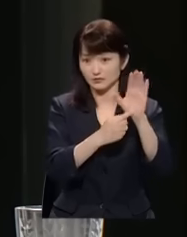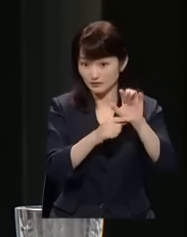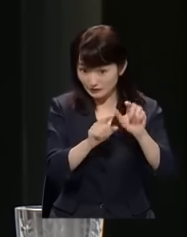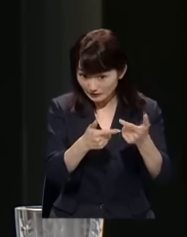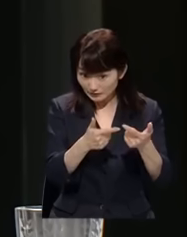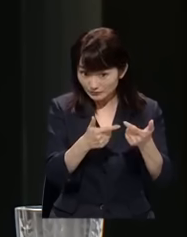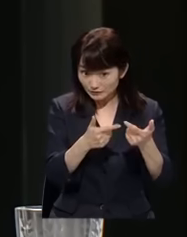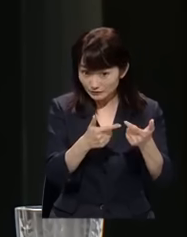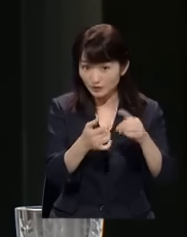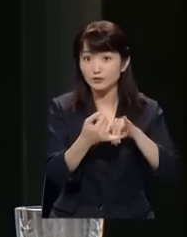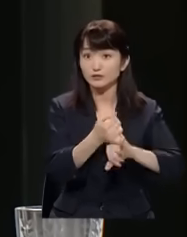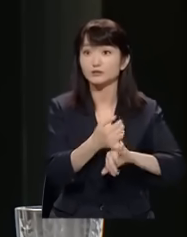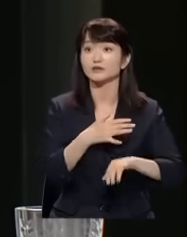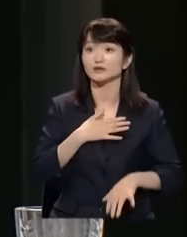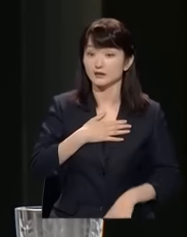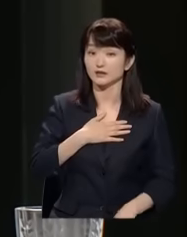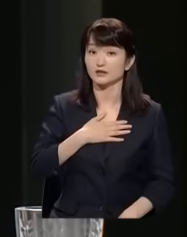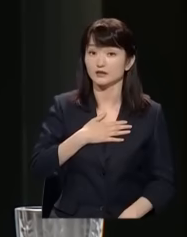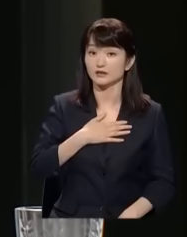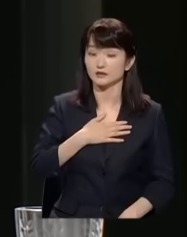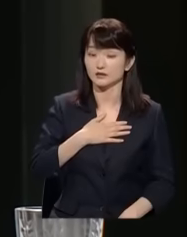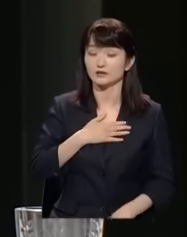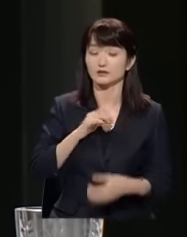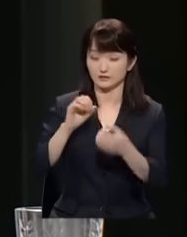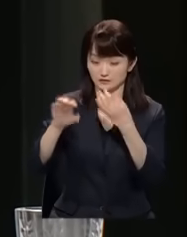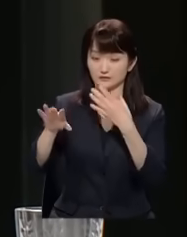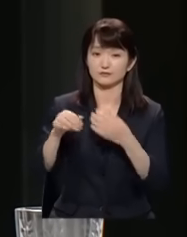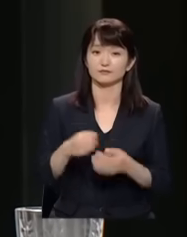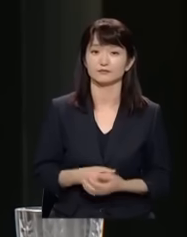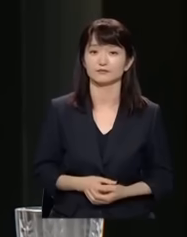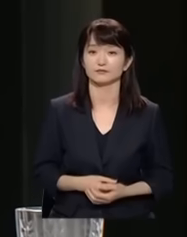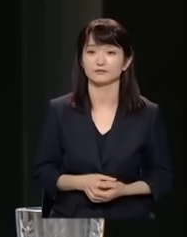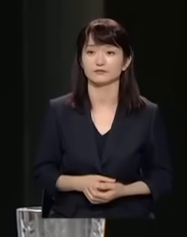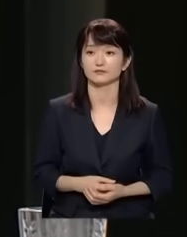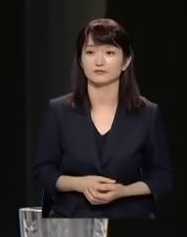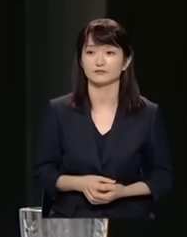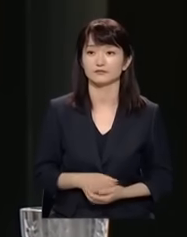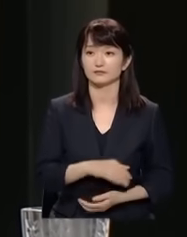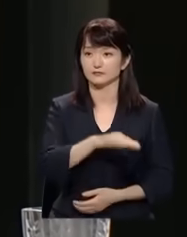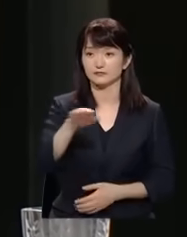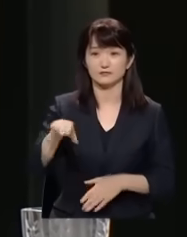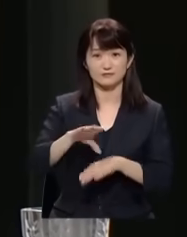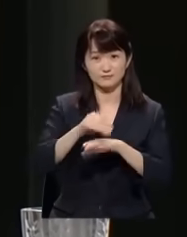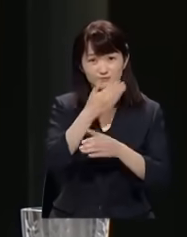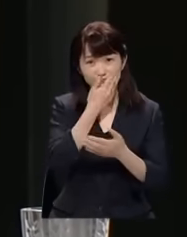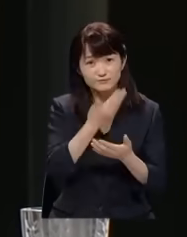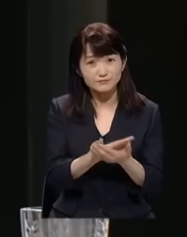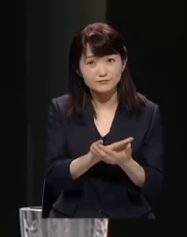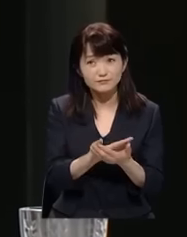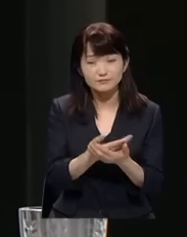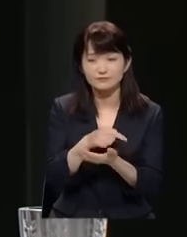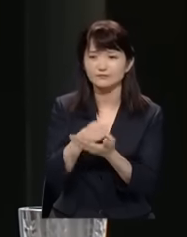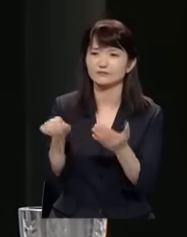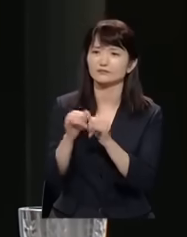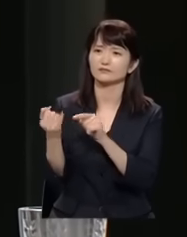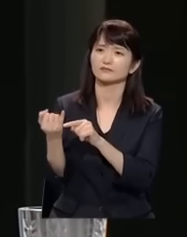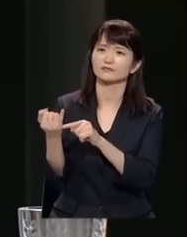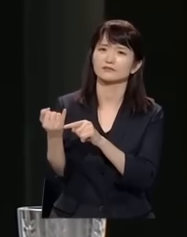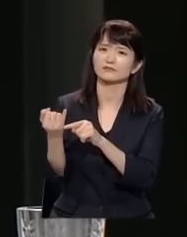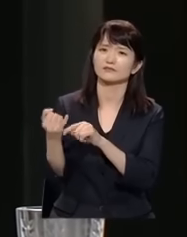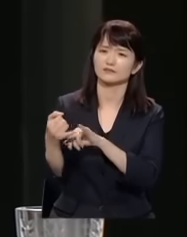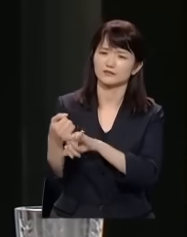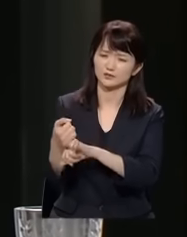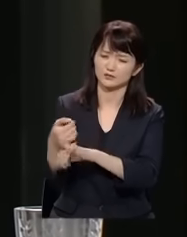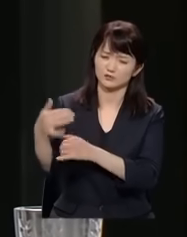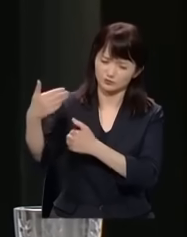응하겠다 그렇게 얘기를 하셨습니다 그래서 저희가 뭐 방송이 중요합니까 피해자분이 그렇게까지